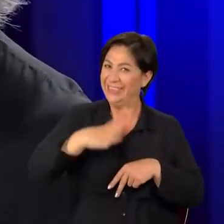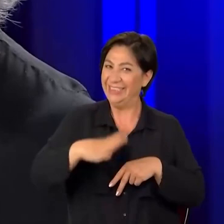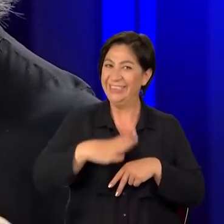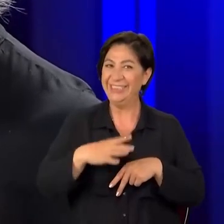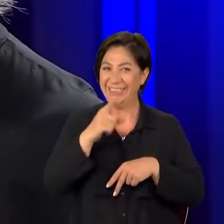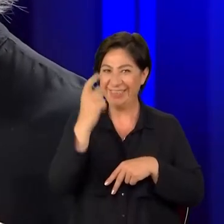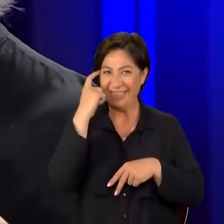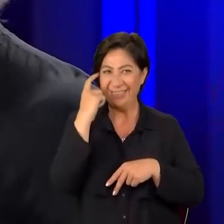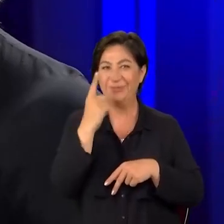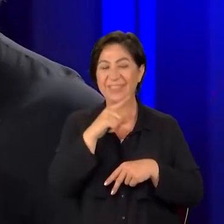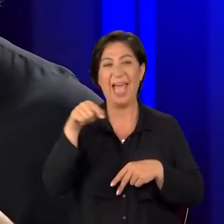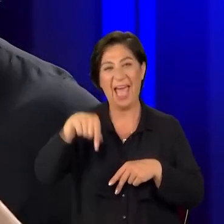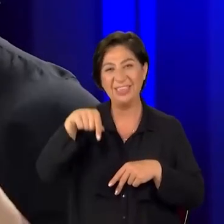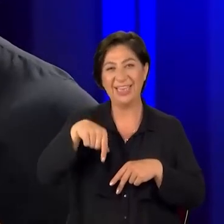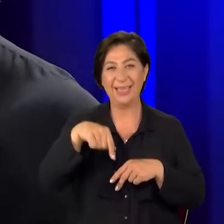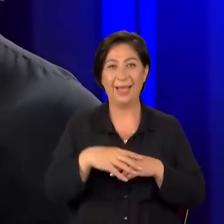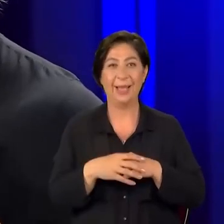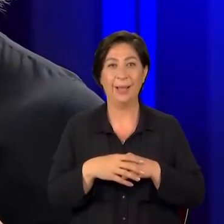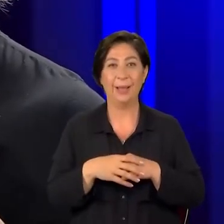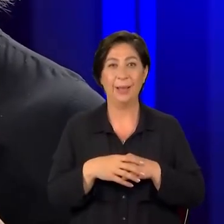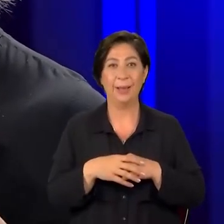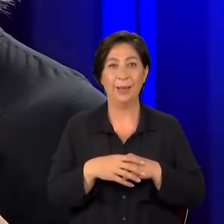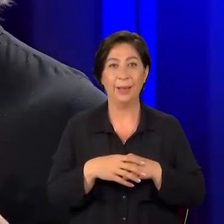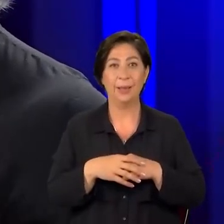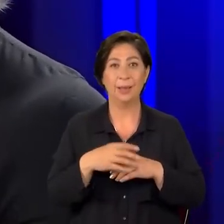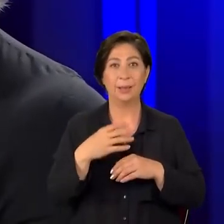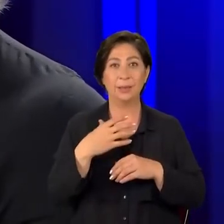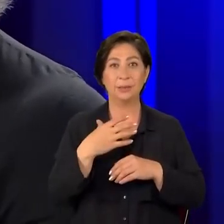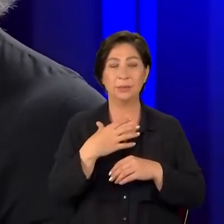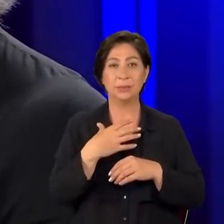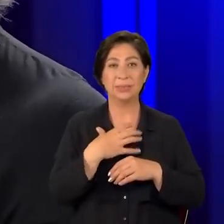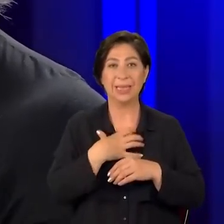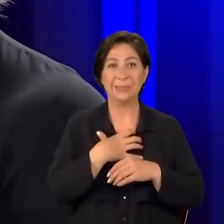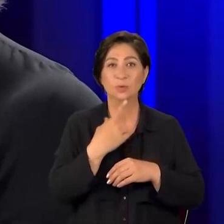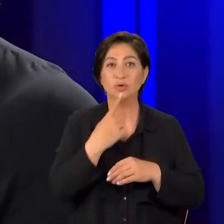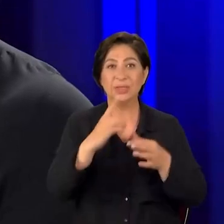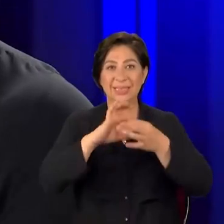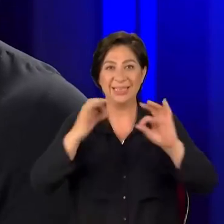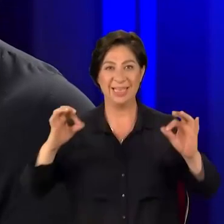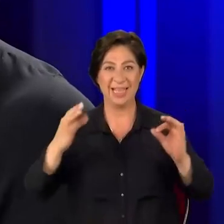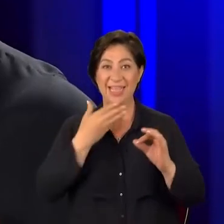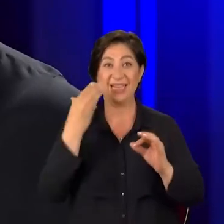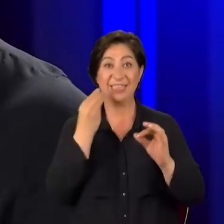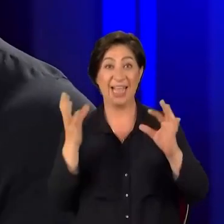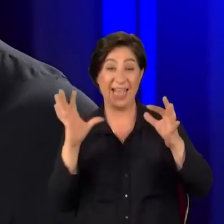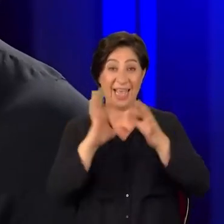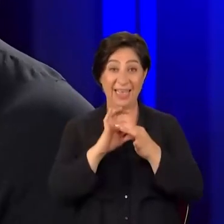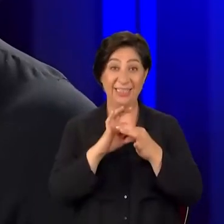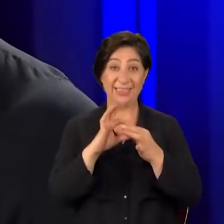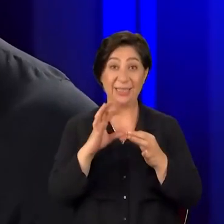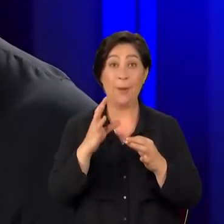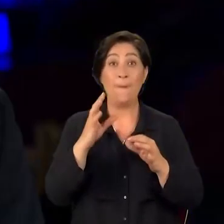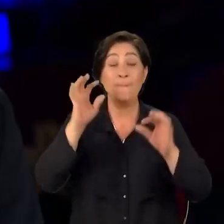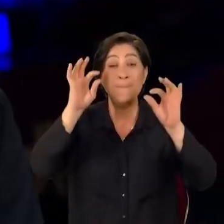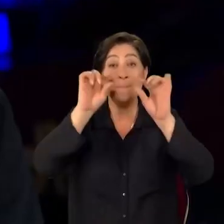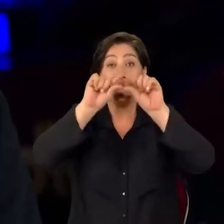söylemek istiyorum. Tabii seni de tanıdığım için. Aşağıda aslında bir kendi hani söyleyeceğim sözünde, gençlerle ilgili